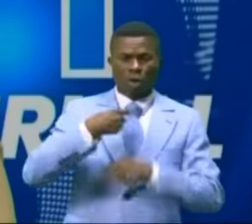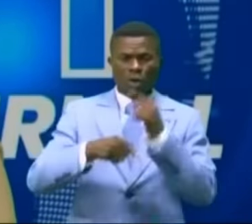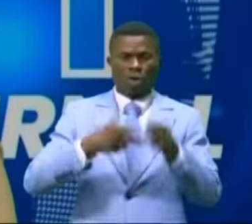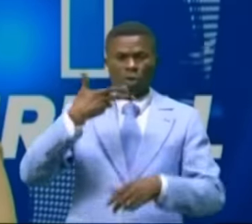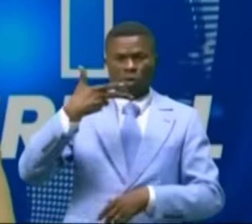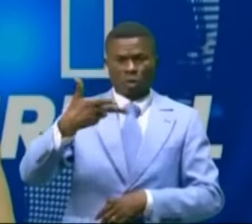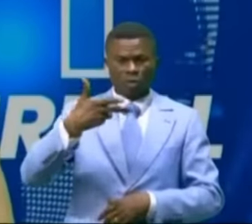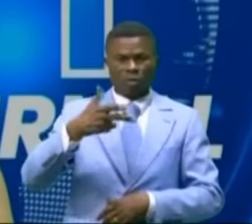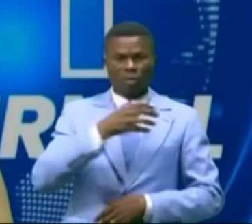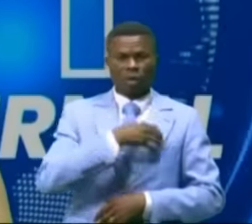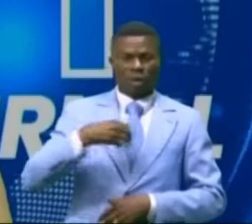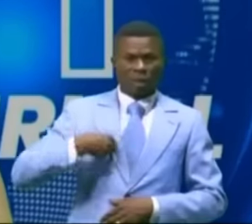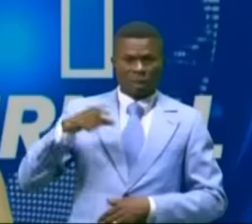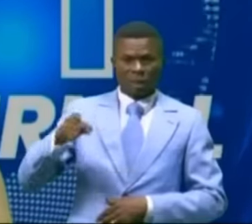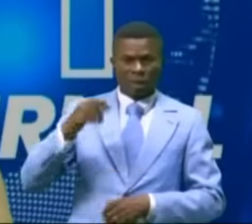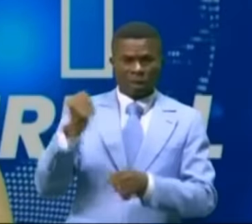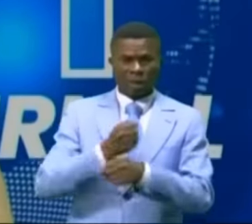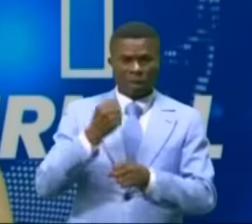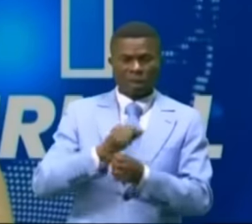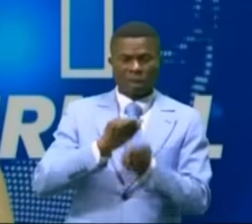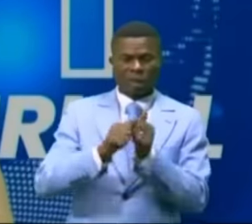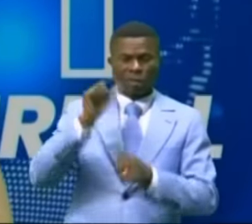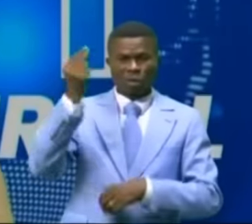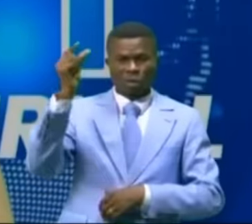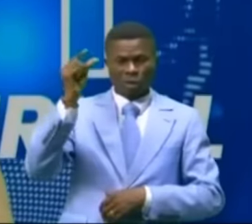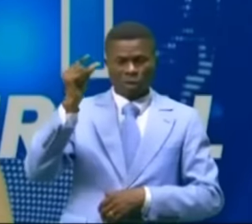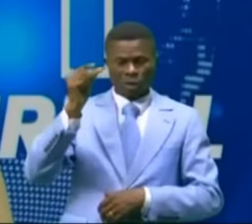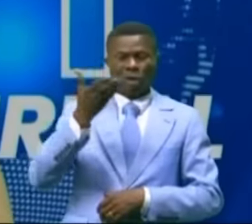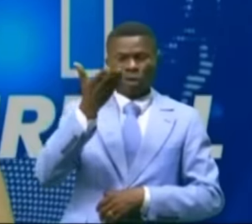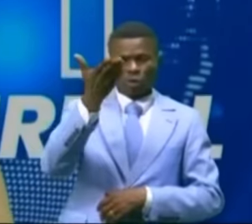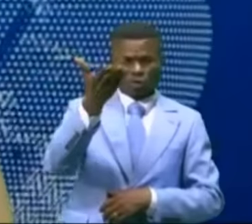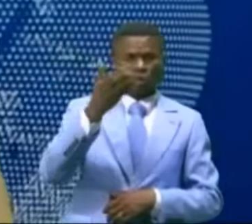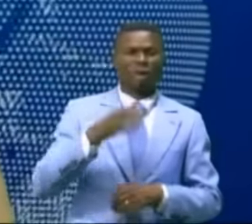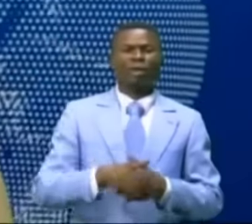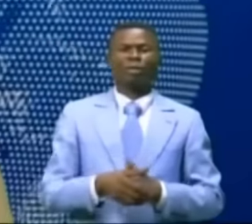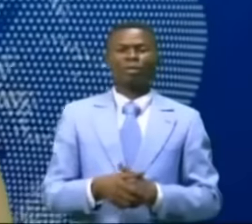Donc ces femmes évoluent dans les secteurs des mines. Commentaire en images.